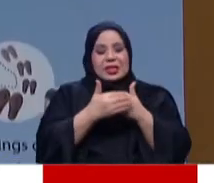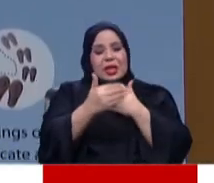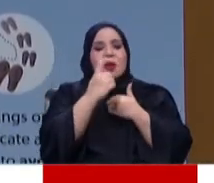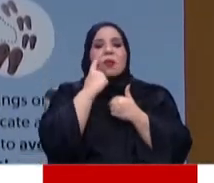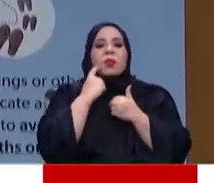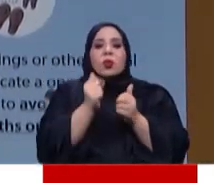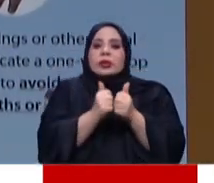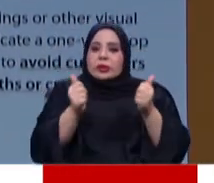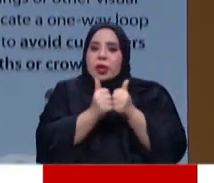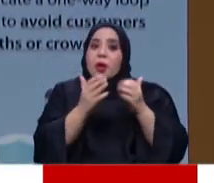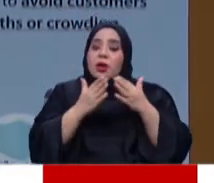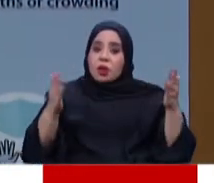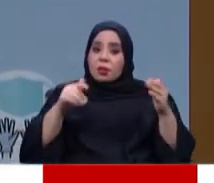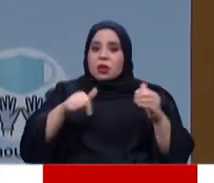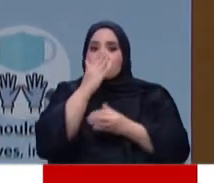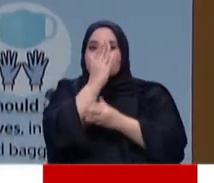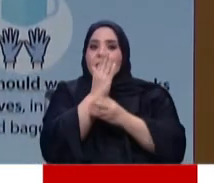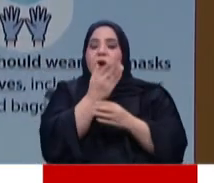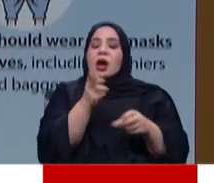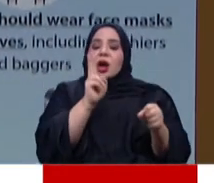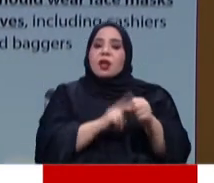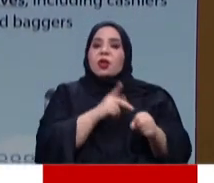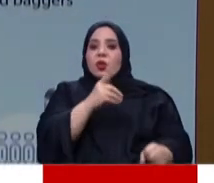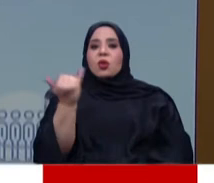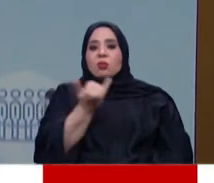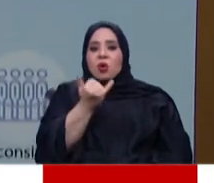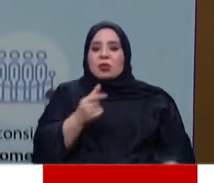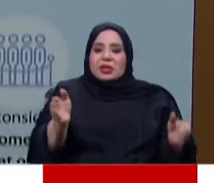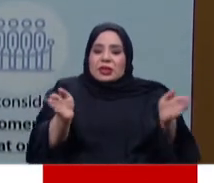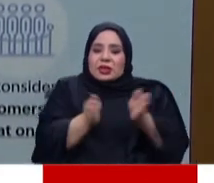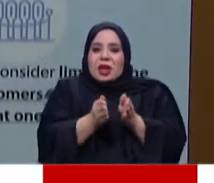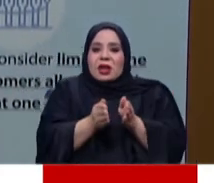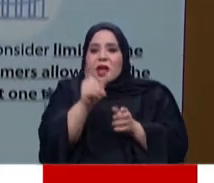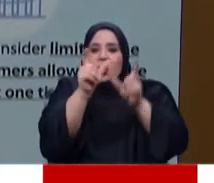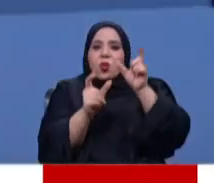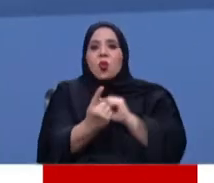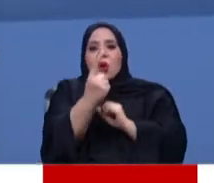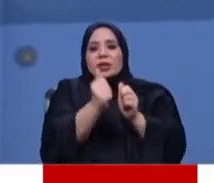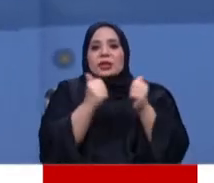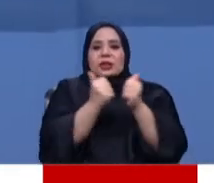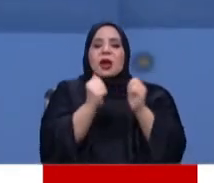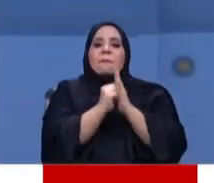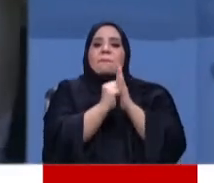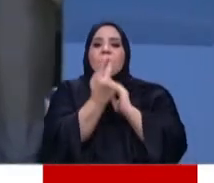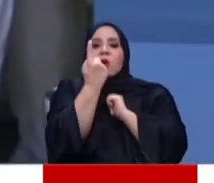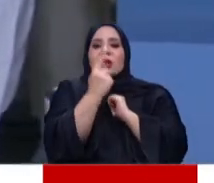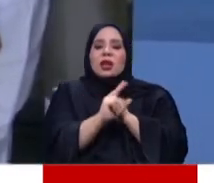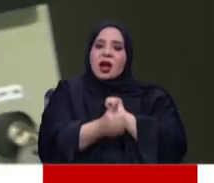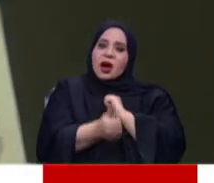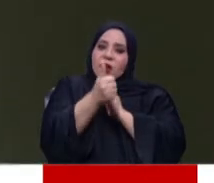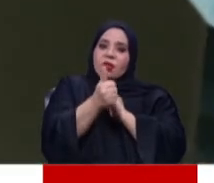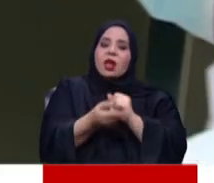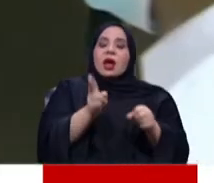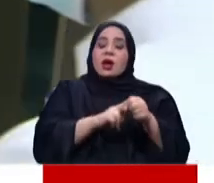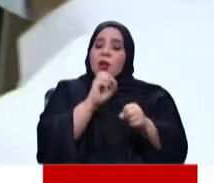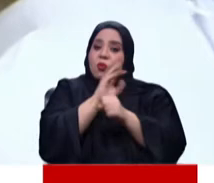العائلية الكبيرة خلال الإفطار، وأهمية أن تقتصر على أفراد الأسرة الواحدة القاطنين في نفس المنزل، فالوعي